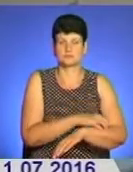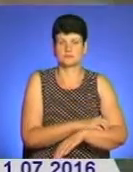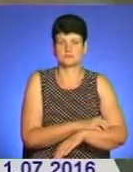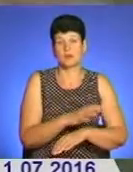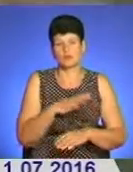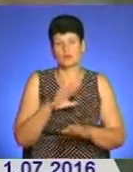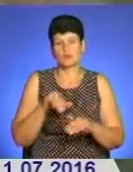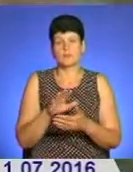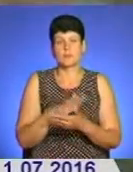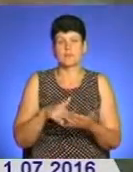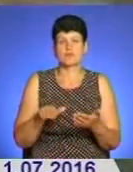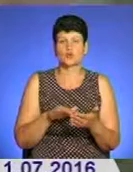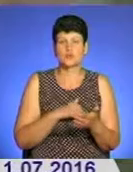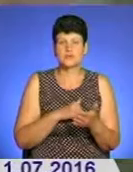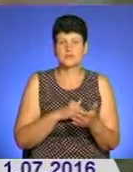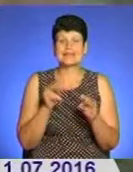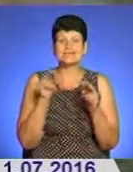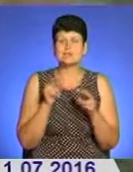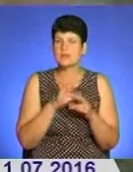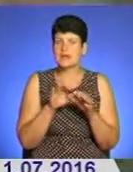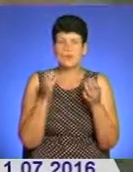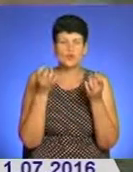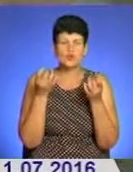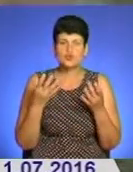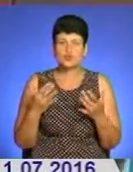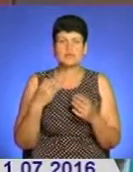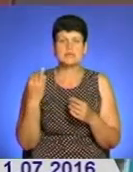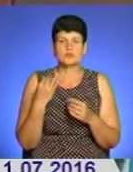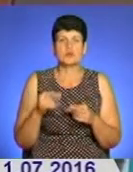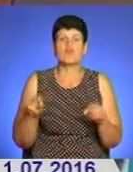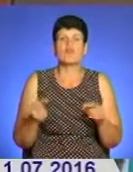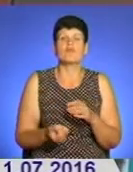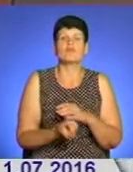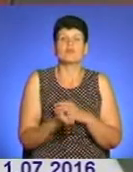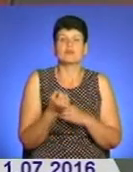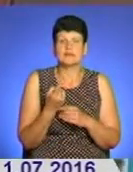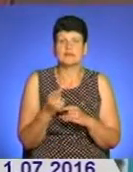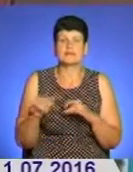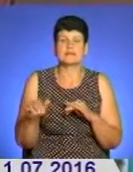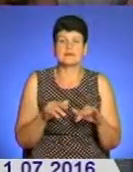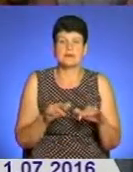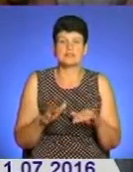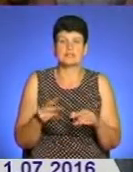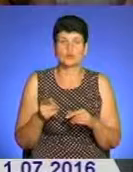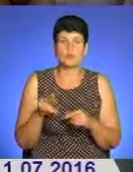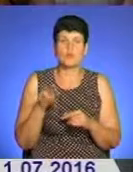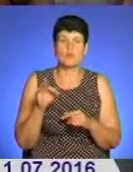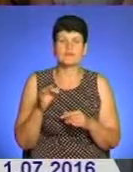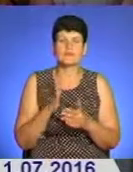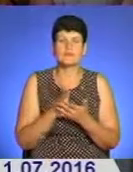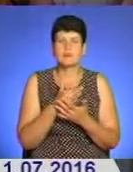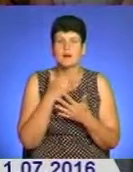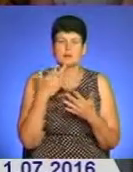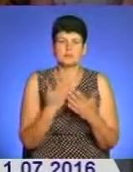ліквідовано. Свідченням досить непростої історії становлення та діяльності тернопільської просвіти є численні експонати,